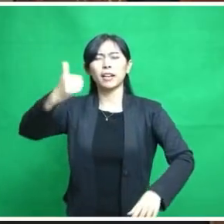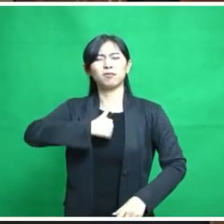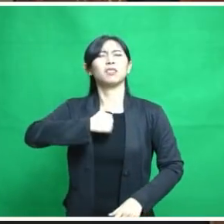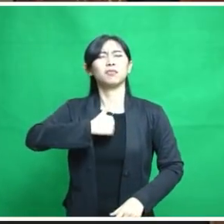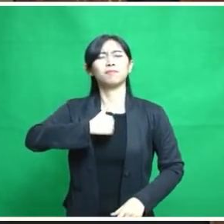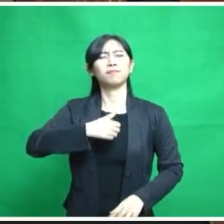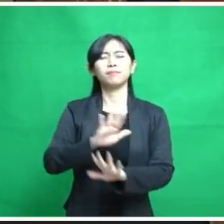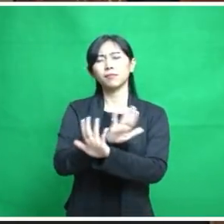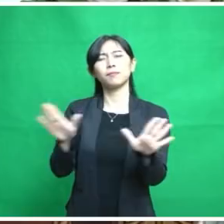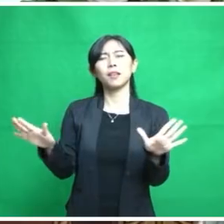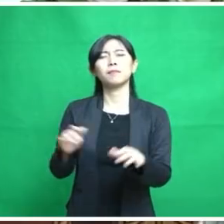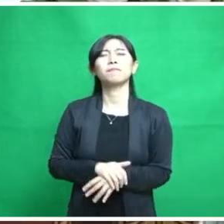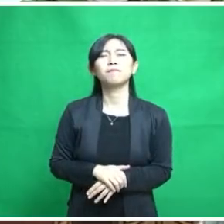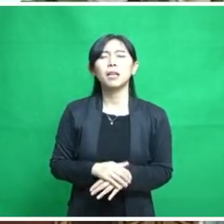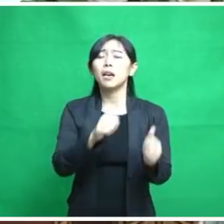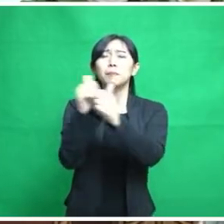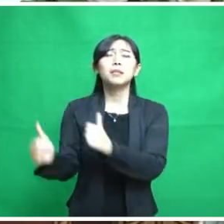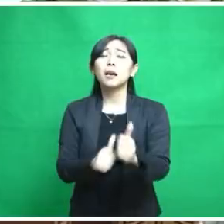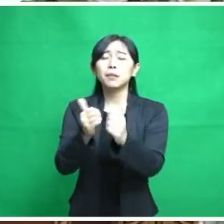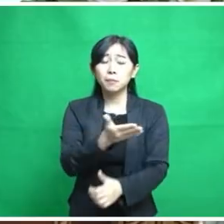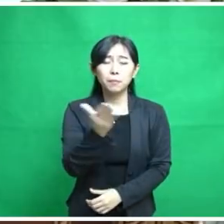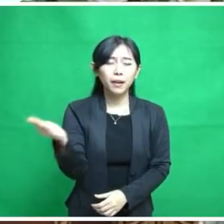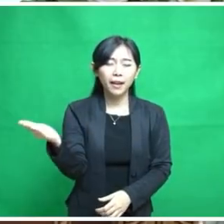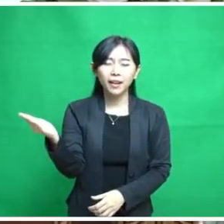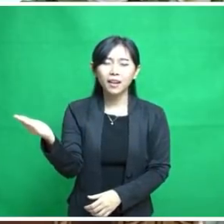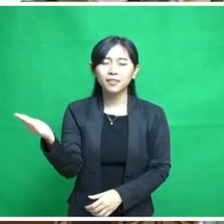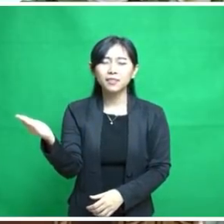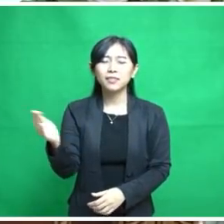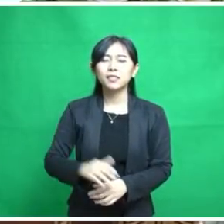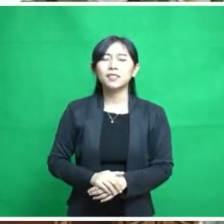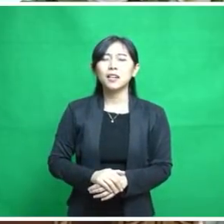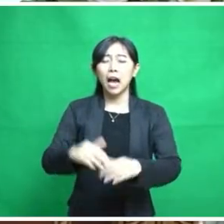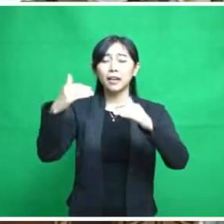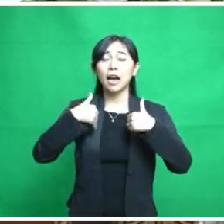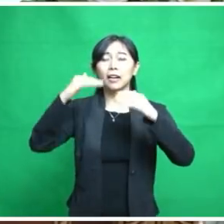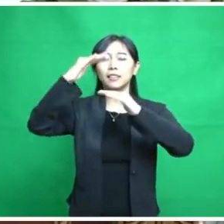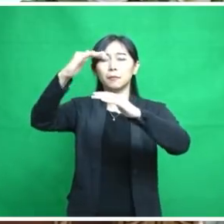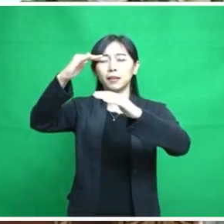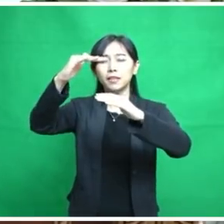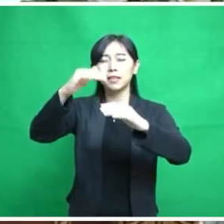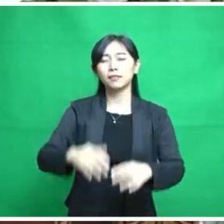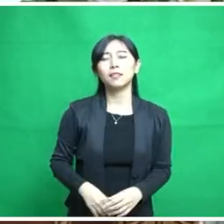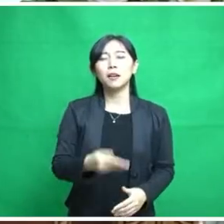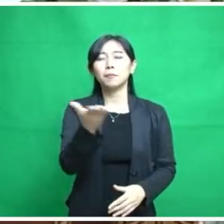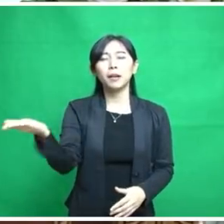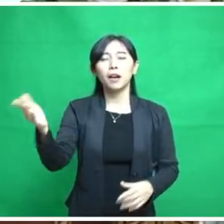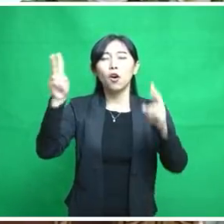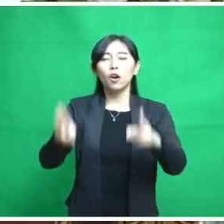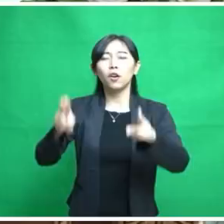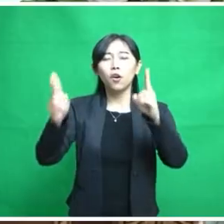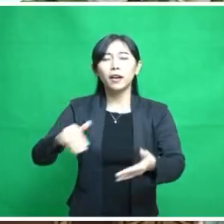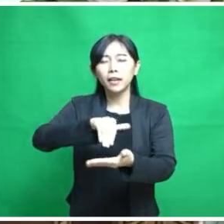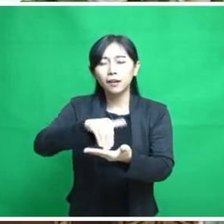pribadi ataupun golongan. Bersama mereka yang berdisabilitas, bersama mereka yang butuh penguatan, bersama mereka yang